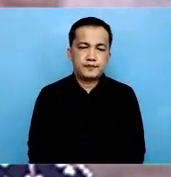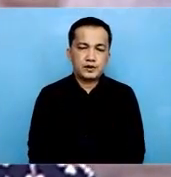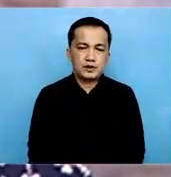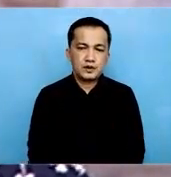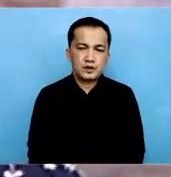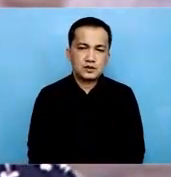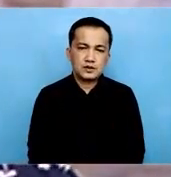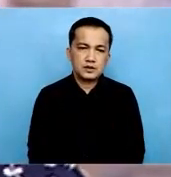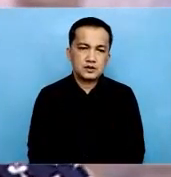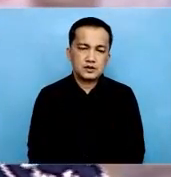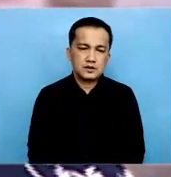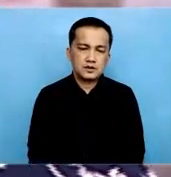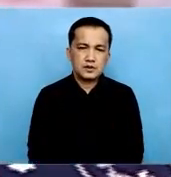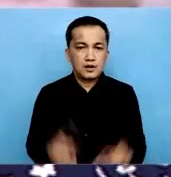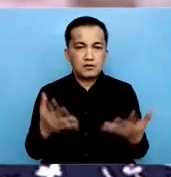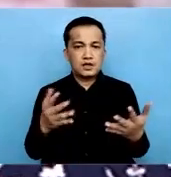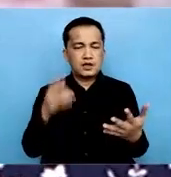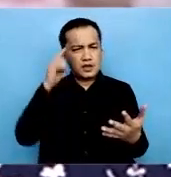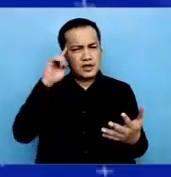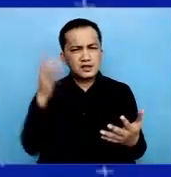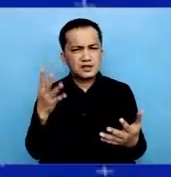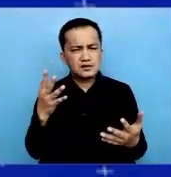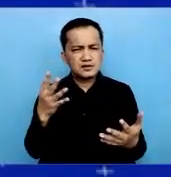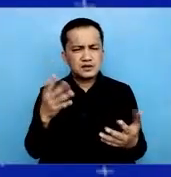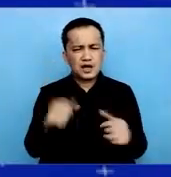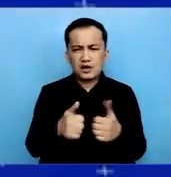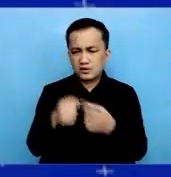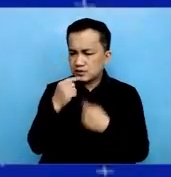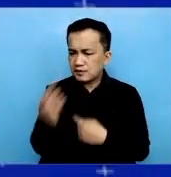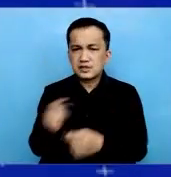So, una ko naisip, paano ko sasabihin sa anak ko?